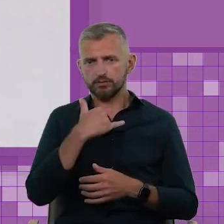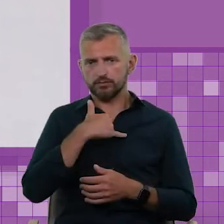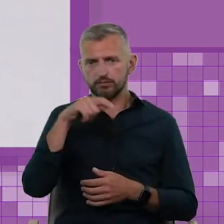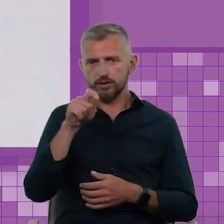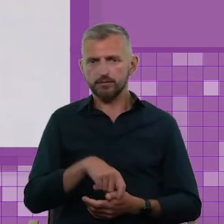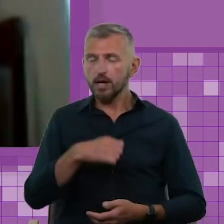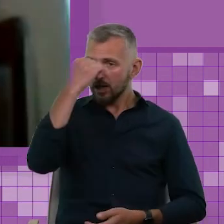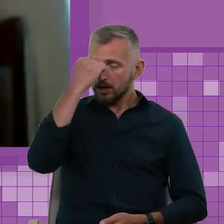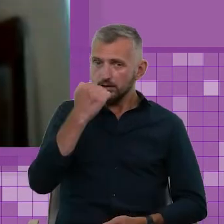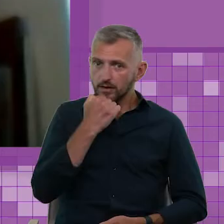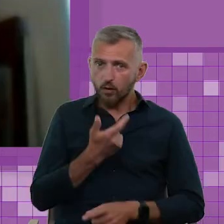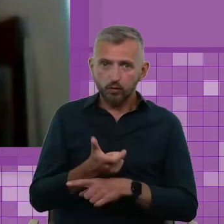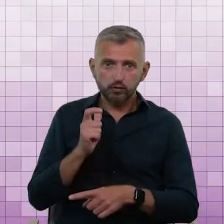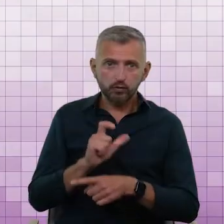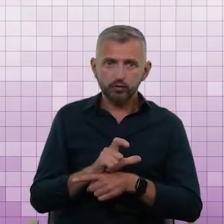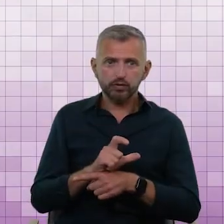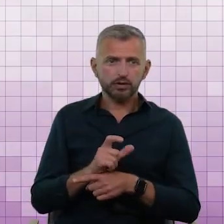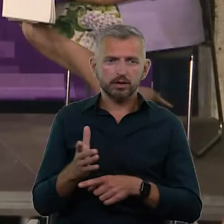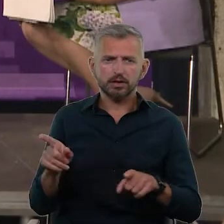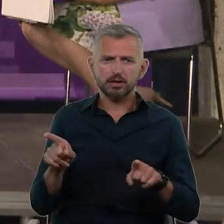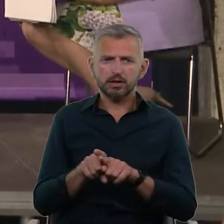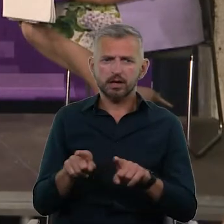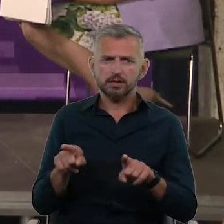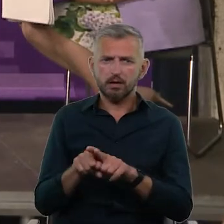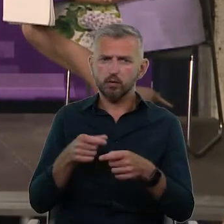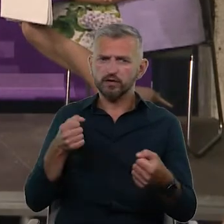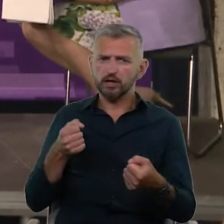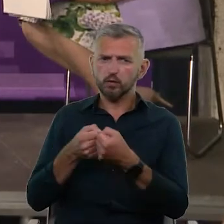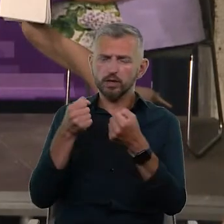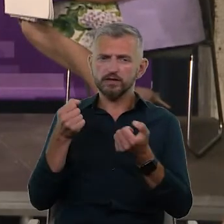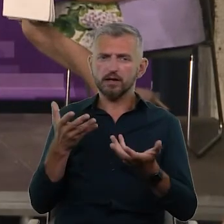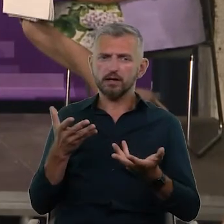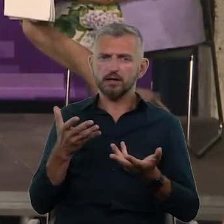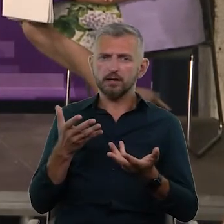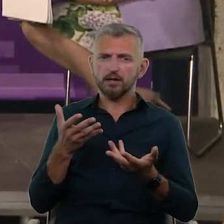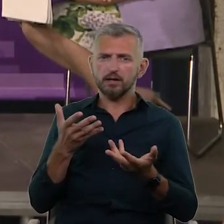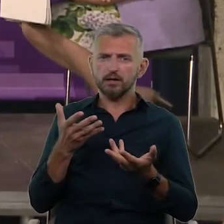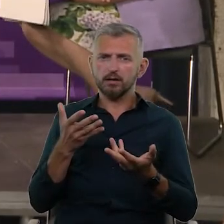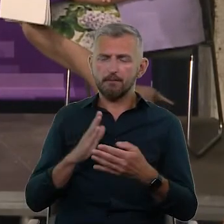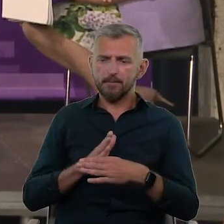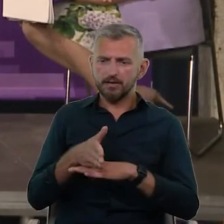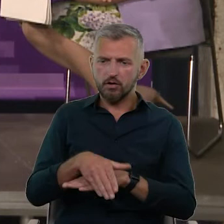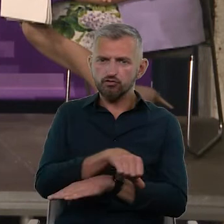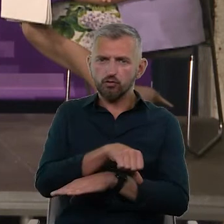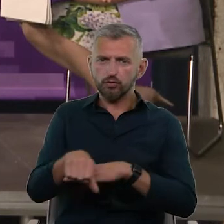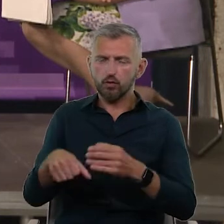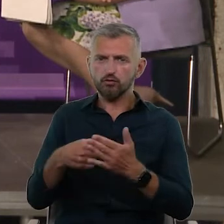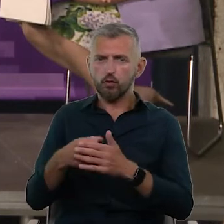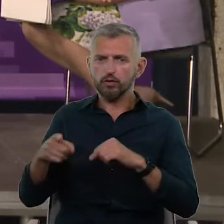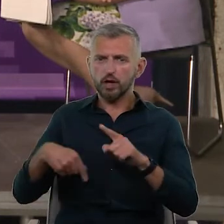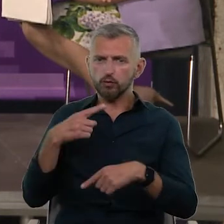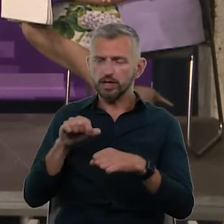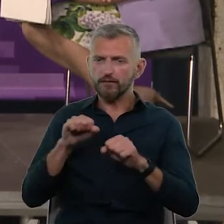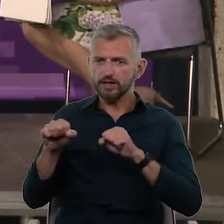приїхали. Дякую, дякую дуже. Да, ми так само стикнулися, скажімо так, перетинаючи кордон до наступних